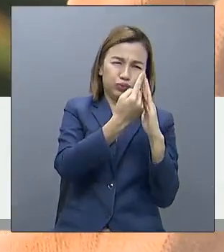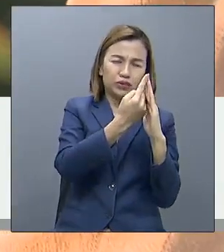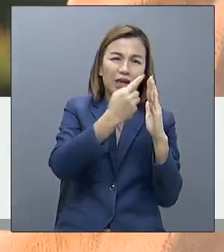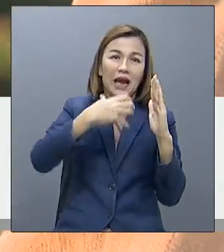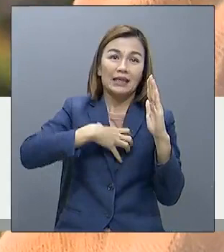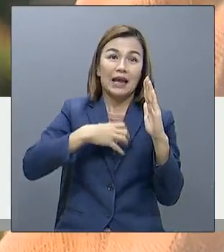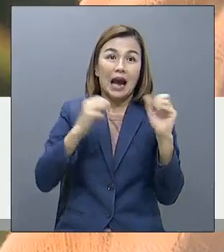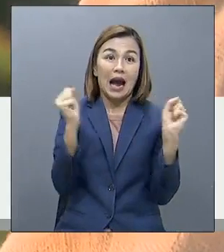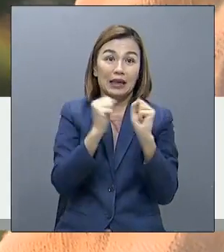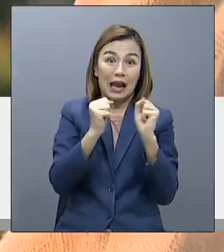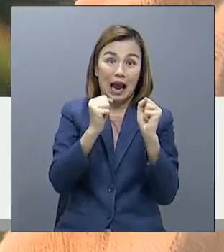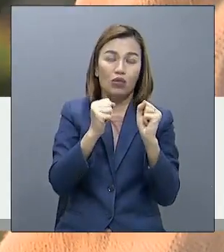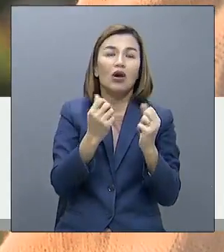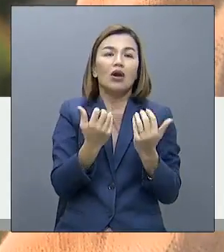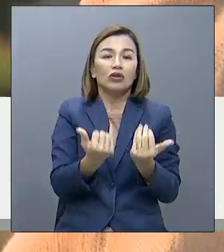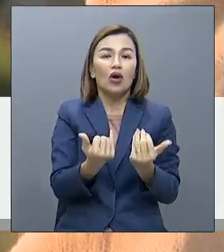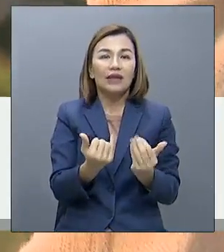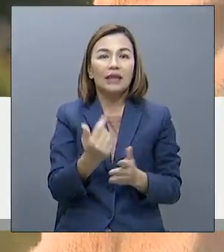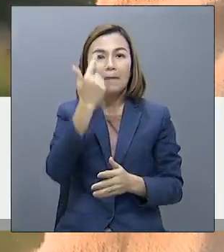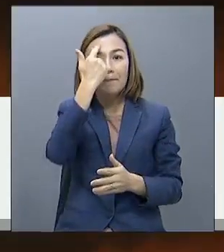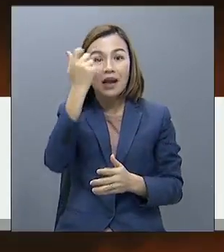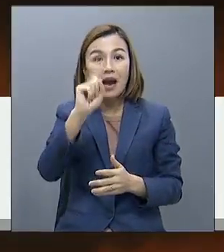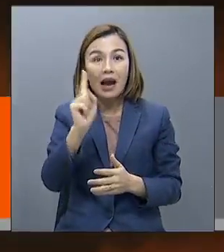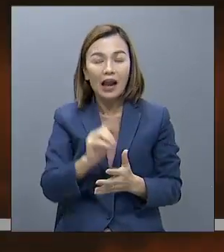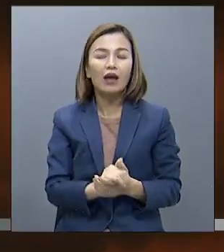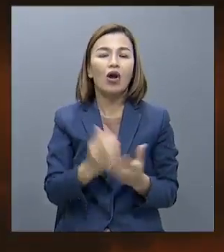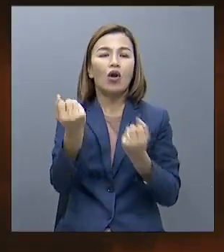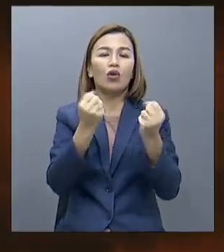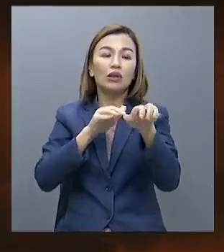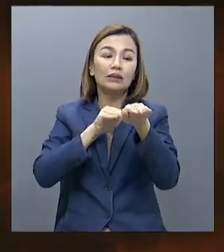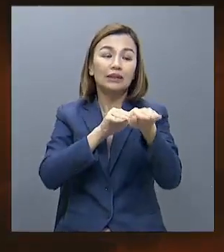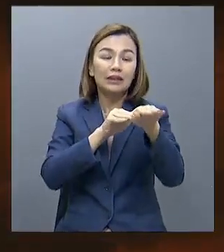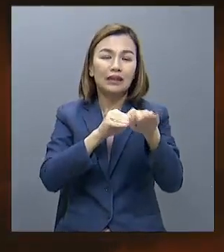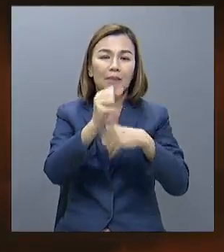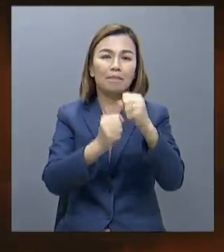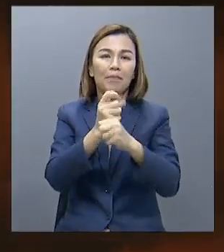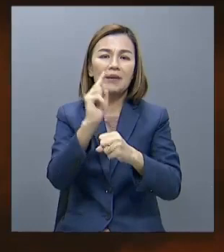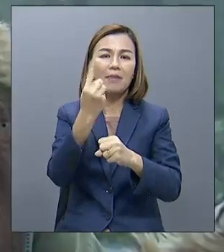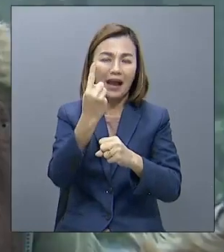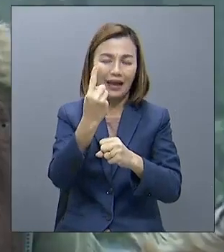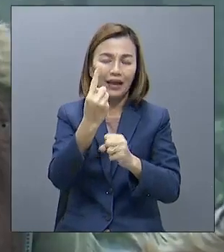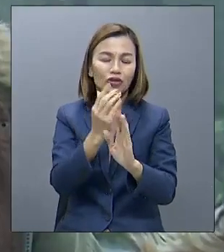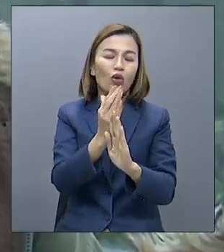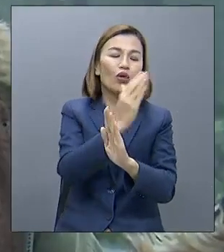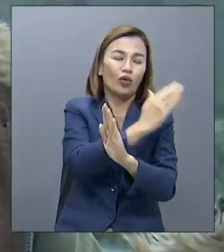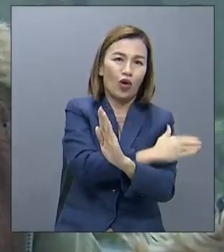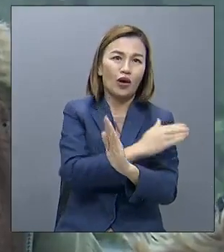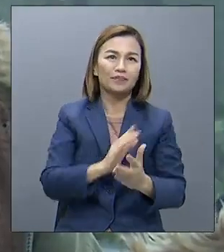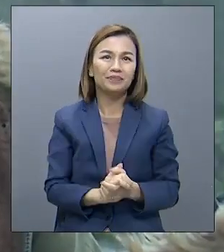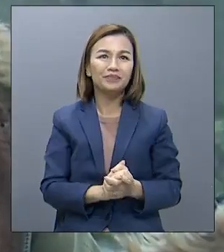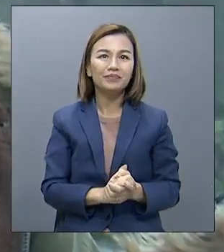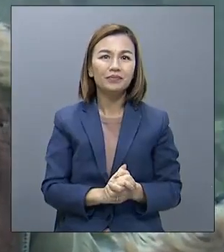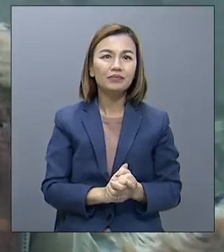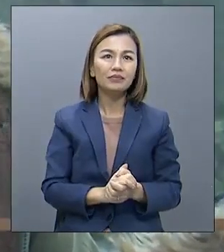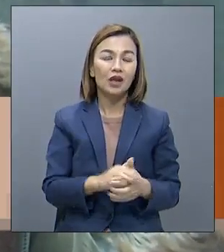ที่จะเดินทางมาท่องเที่ยวช่วงนี้เพื่อหลีกเลี่ยงการจราจรติดขัดในช่วงปีใหม ่เพราะกลัวรถติด